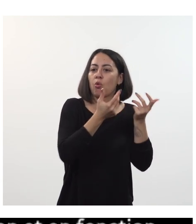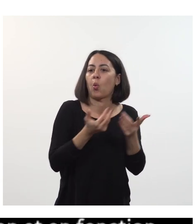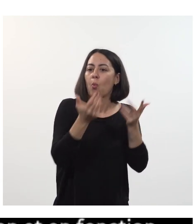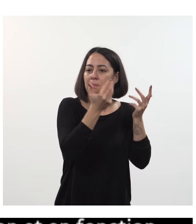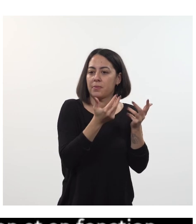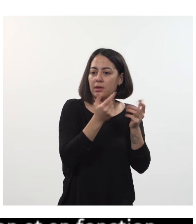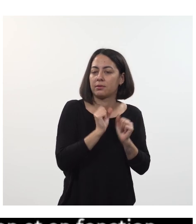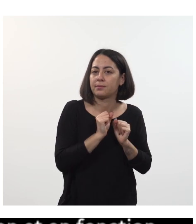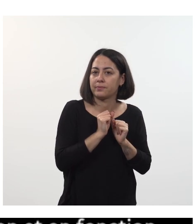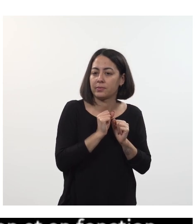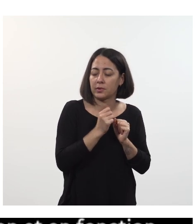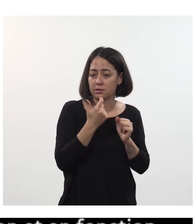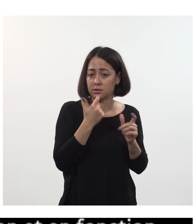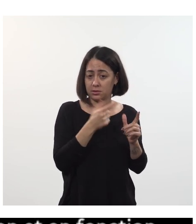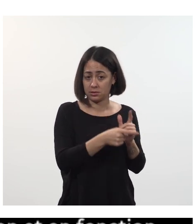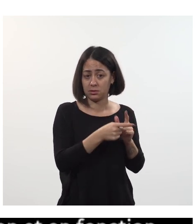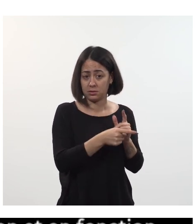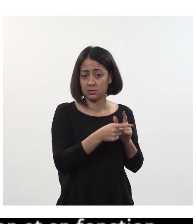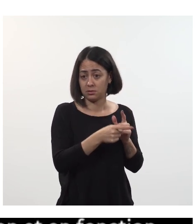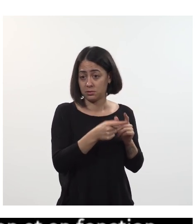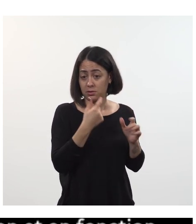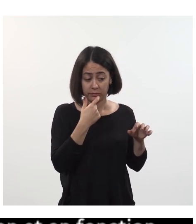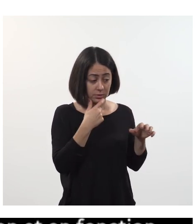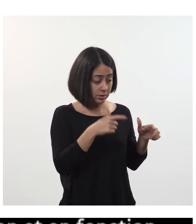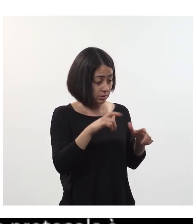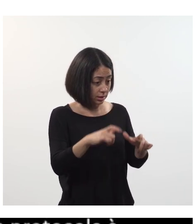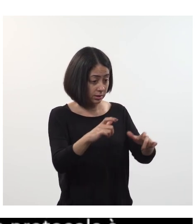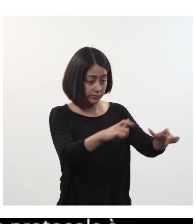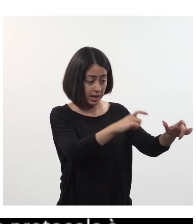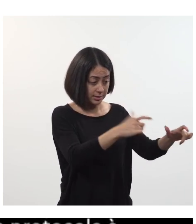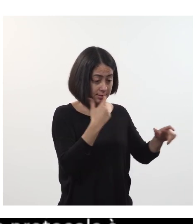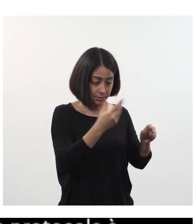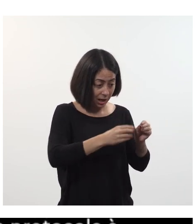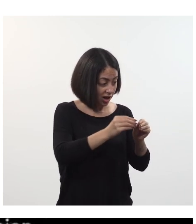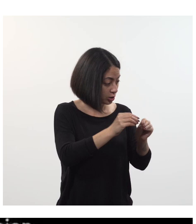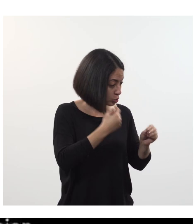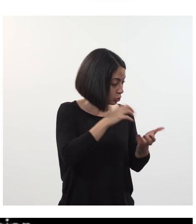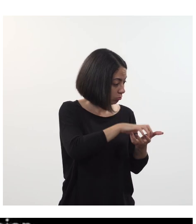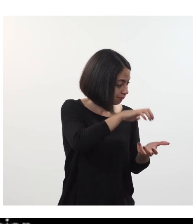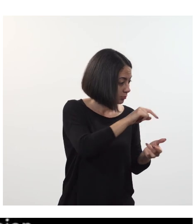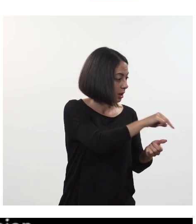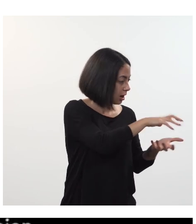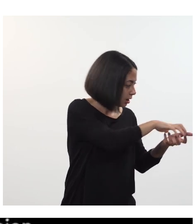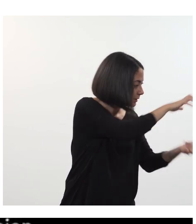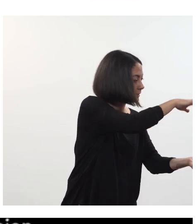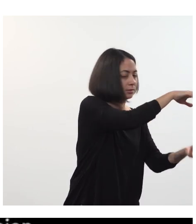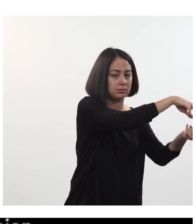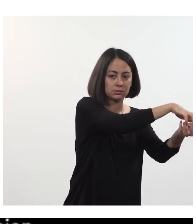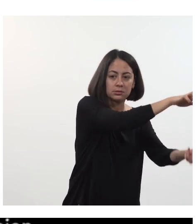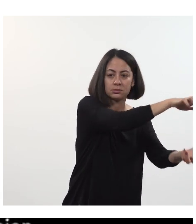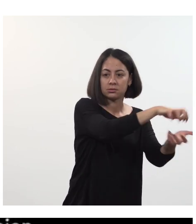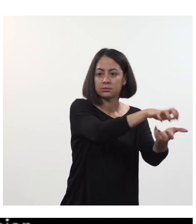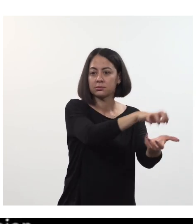mettre en plus dans le repas des différents convives qui ont une dénutrition. Donc, on vous a mis à disposition des exemples